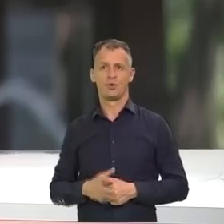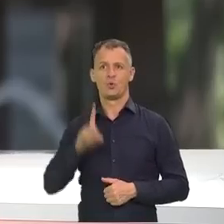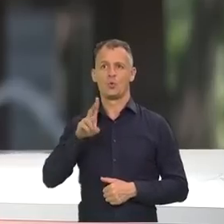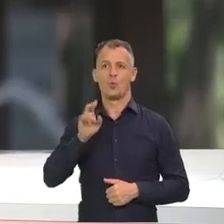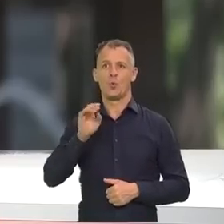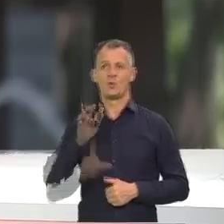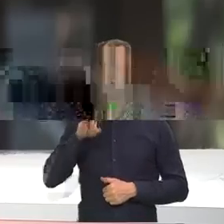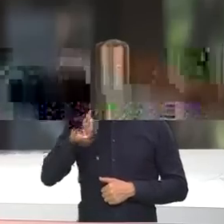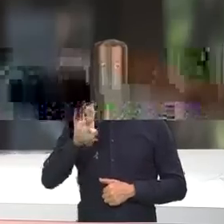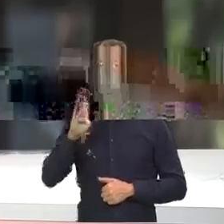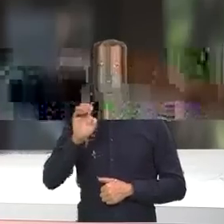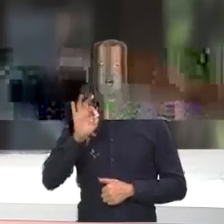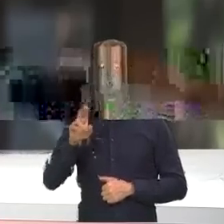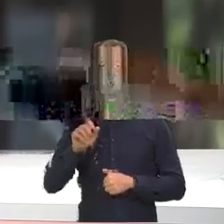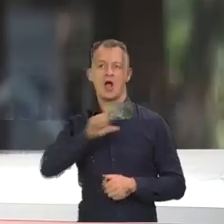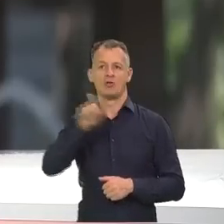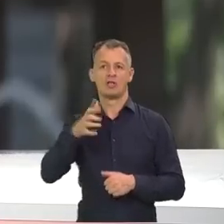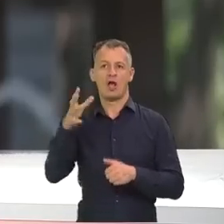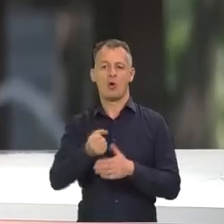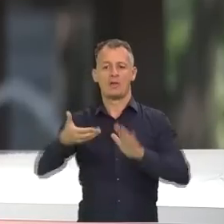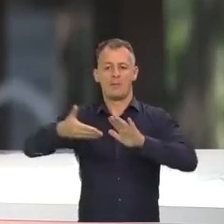Dumitru Buzatu, acuzat că a primit mită de